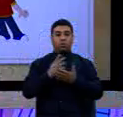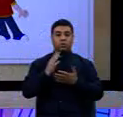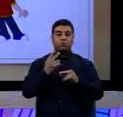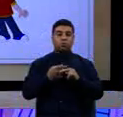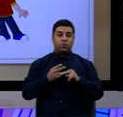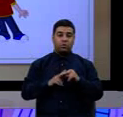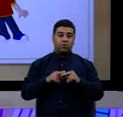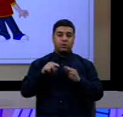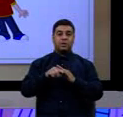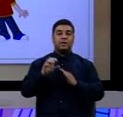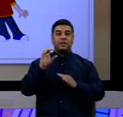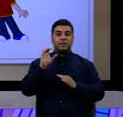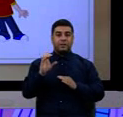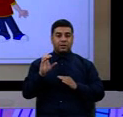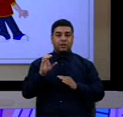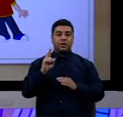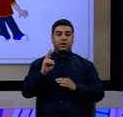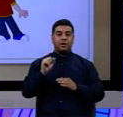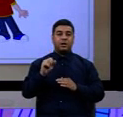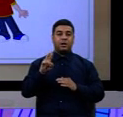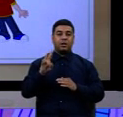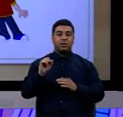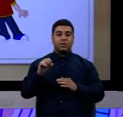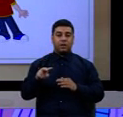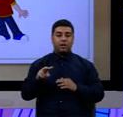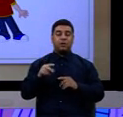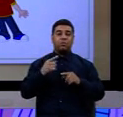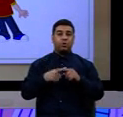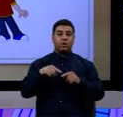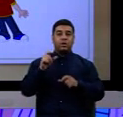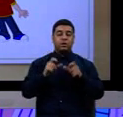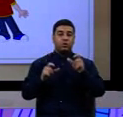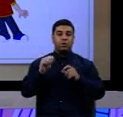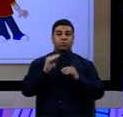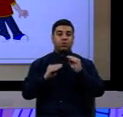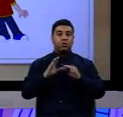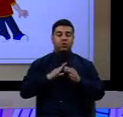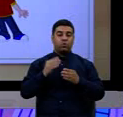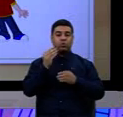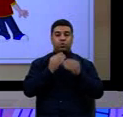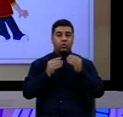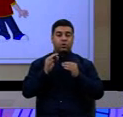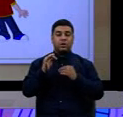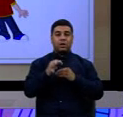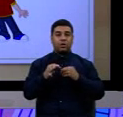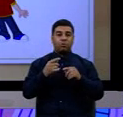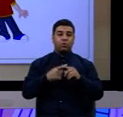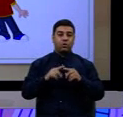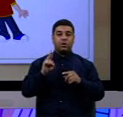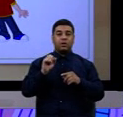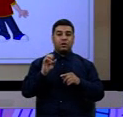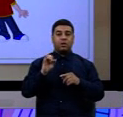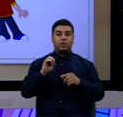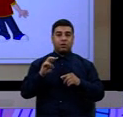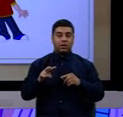ko'ramiz. Bu S javob, ya'ni kanal edi. Insonlar bunyod etgan sun'iy daryo kanal